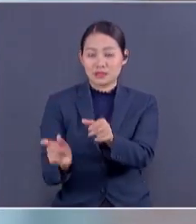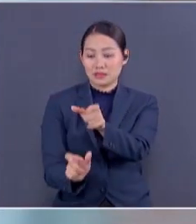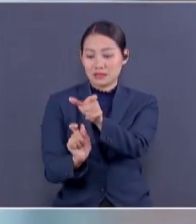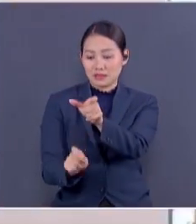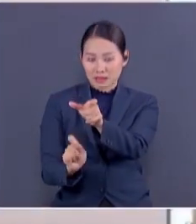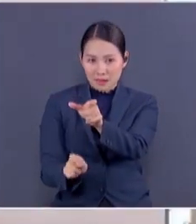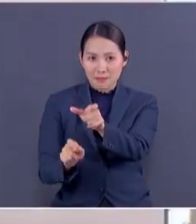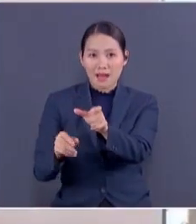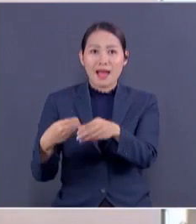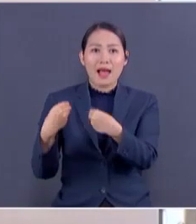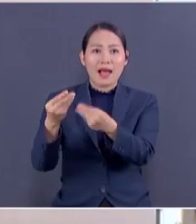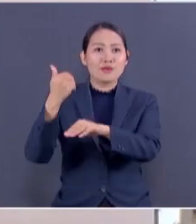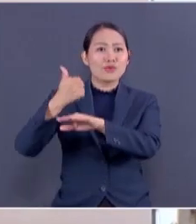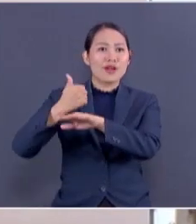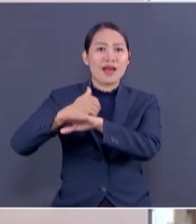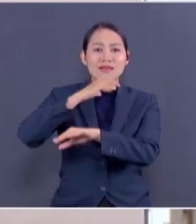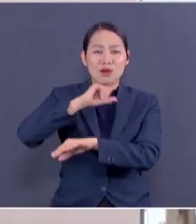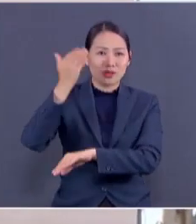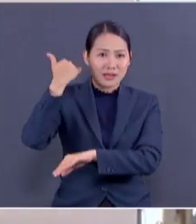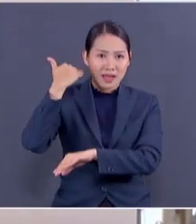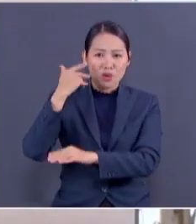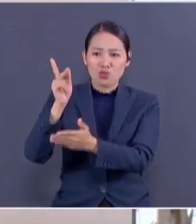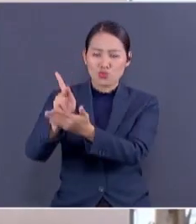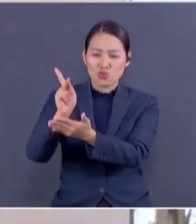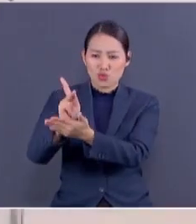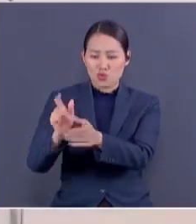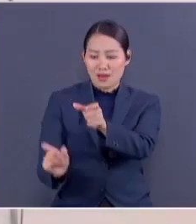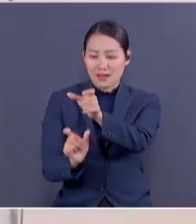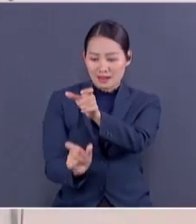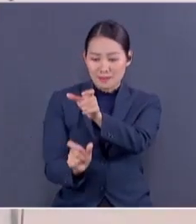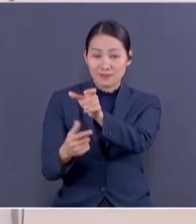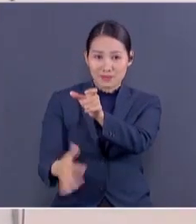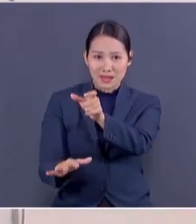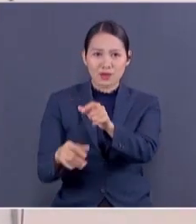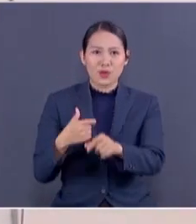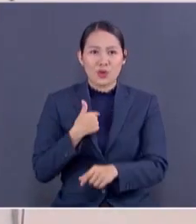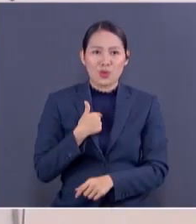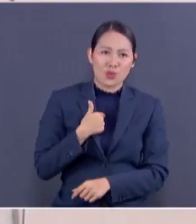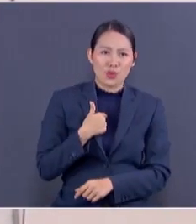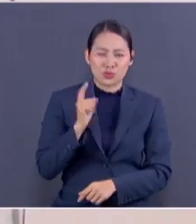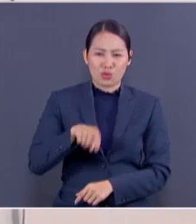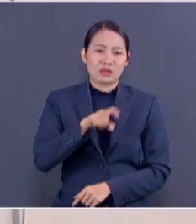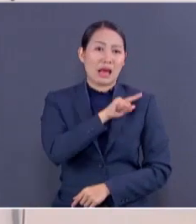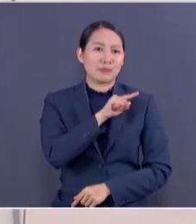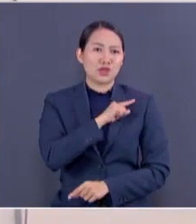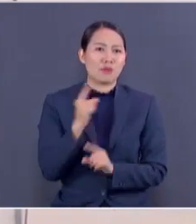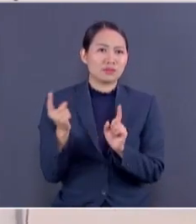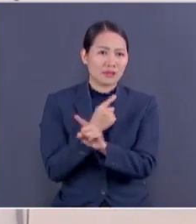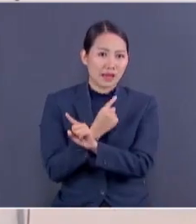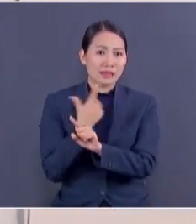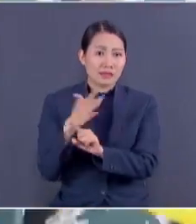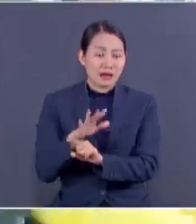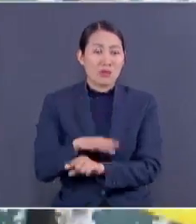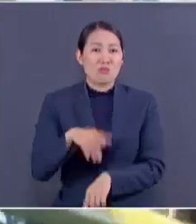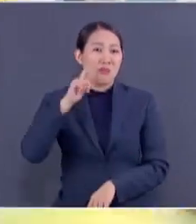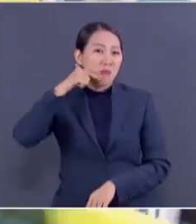ถอนเนี่ยแหละครับปรากฏว่าก็ไปถูกแก๊งเงินกู้มิจฉาชีพหลอกให้โอนเงินจนกระทั่งหมดบัญชีหาทางออ